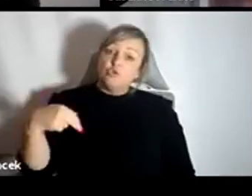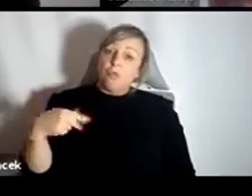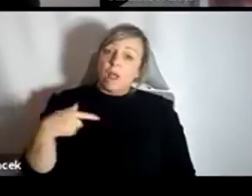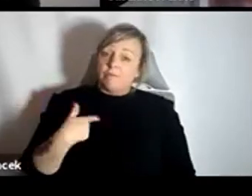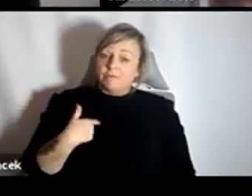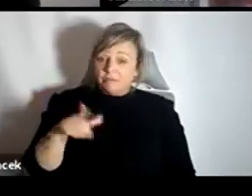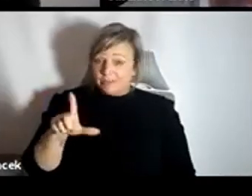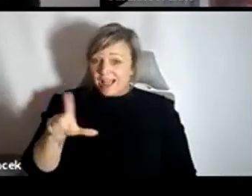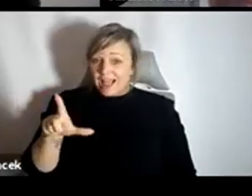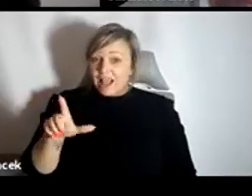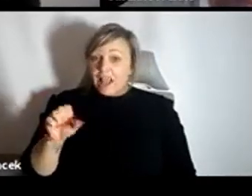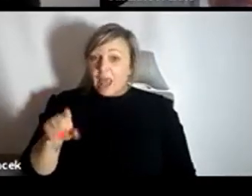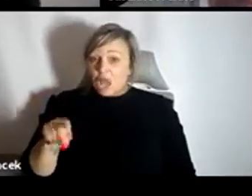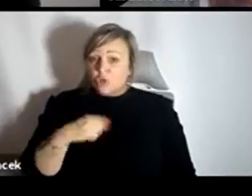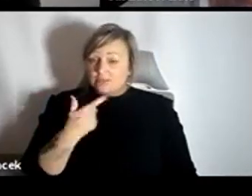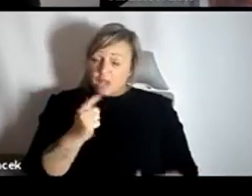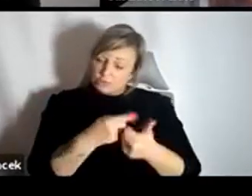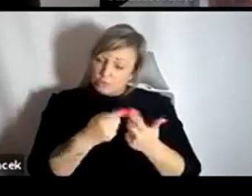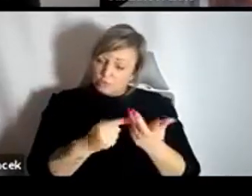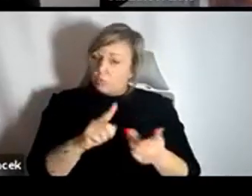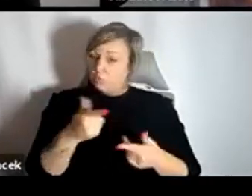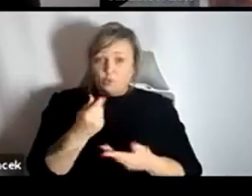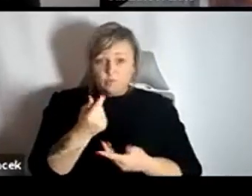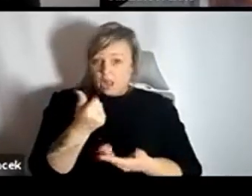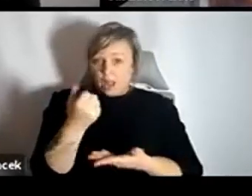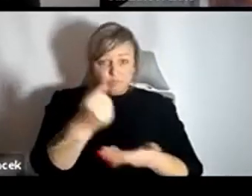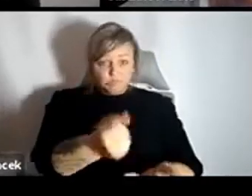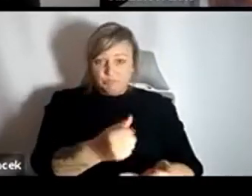gibt es kein Geld, ich weiß es nicht. Aber das wäre mal ein Hebel.